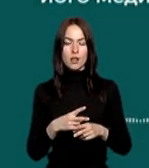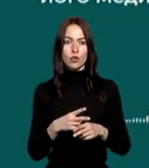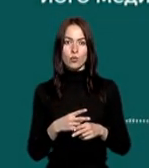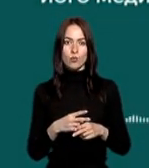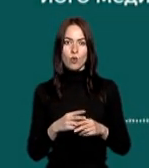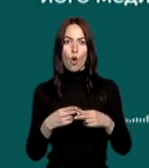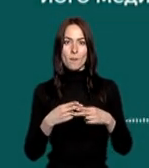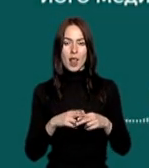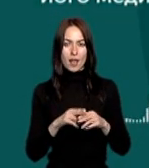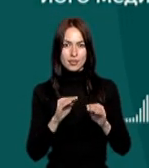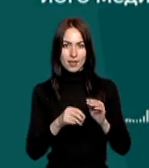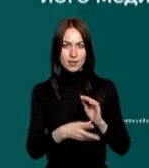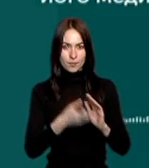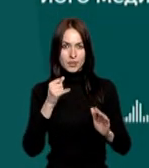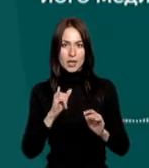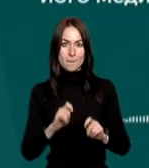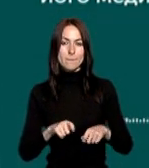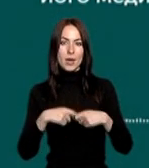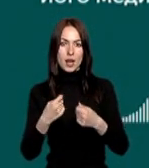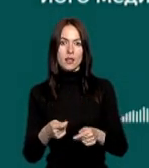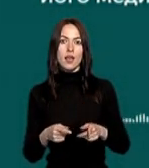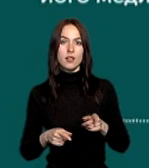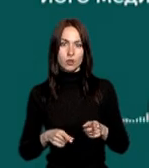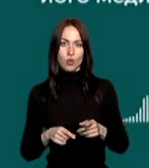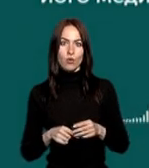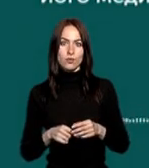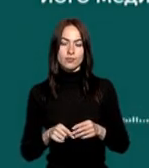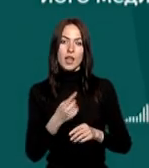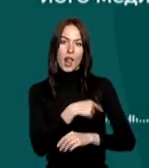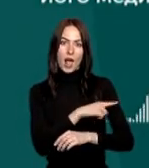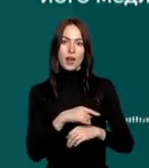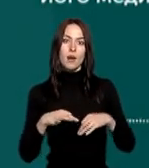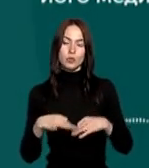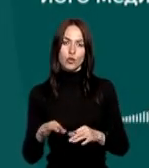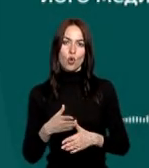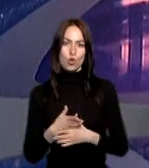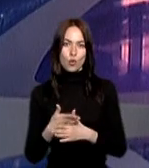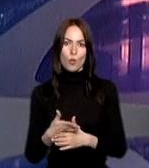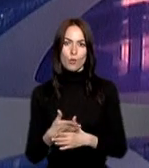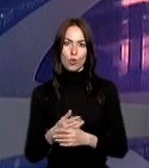спеціальним обладнанням і передали його лікарям швидкої допомоги.